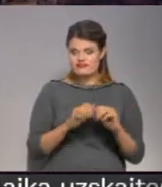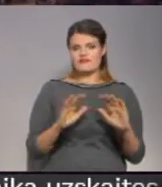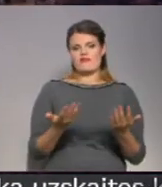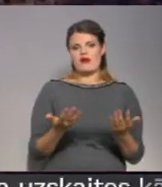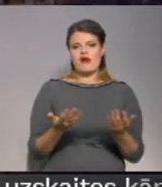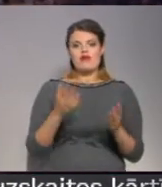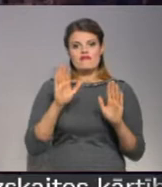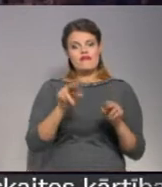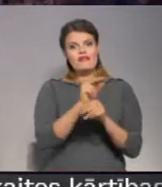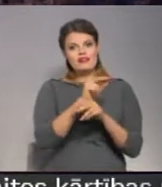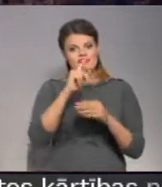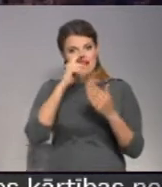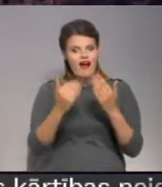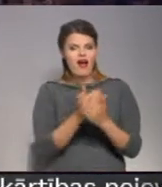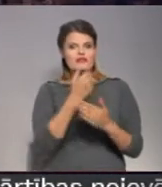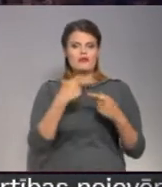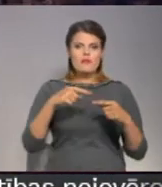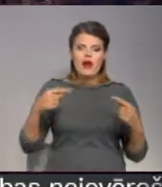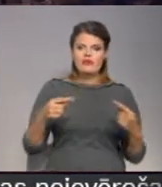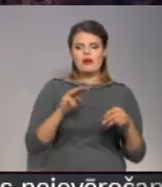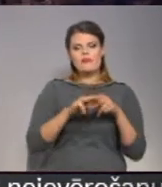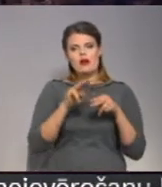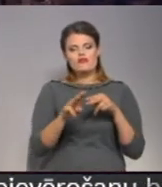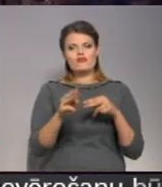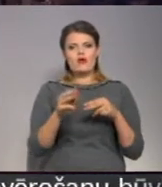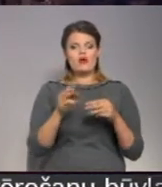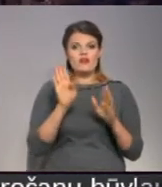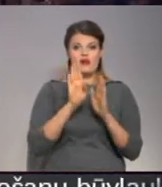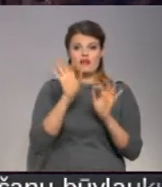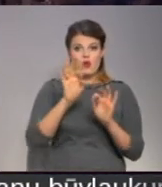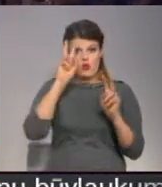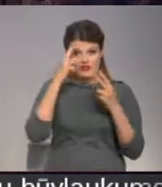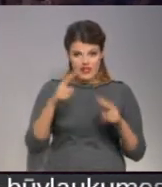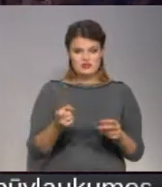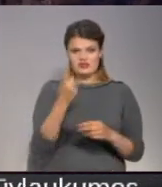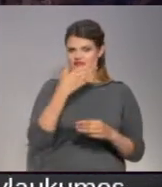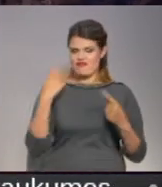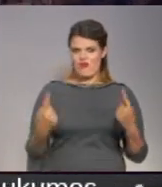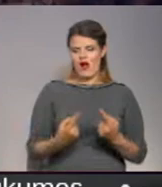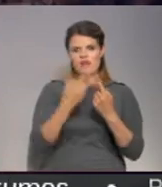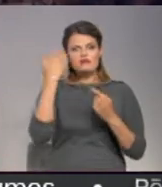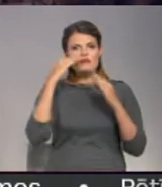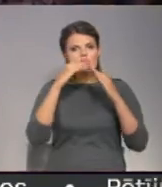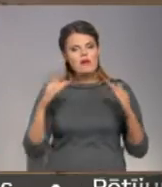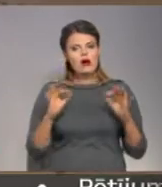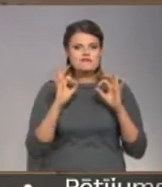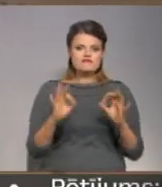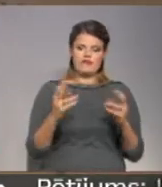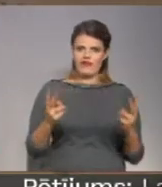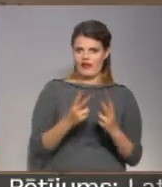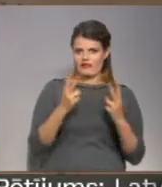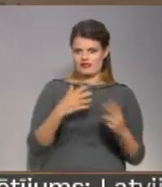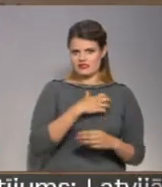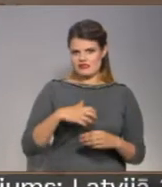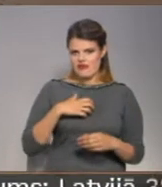var restaurēt, atjaunot ar materiāliem, metodēm, bez izpratnes tādiem, kas nav atbilstoši šādu laikmetu būvēm un ēkām.